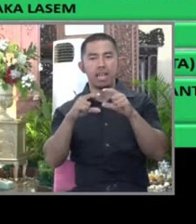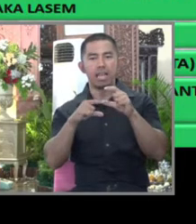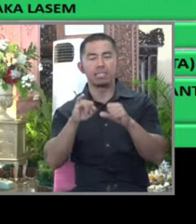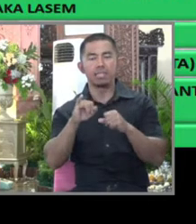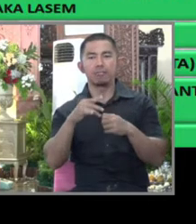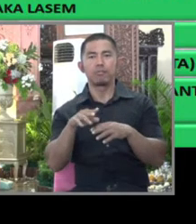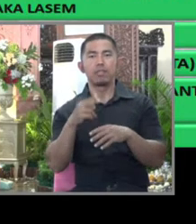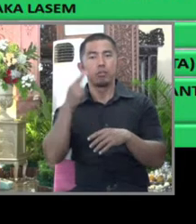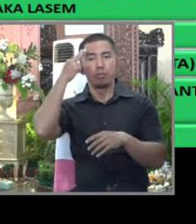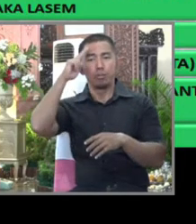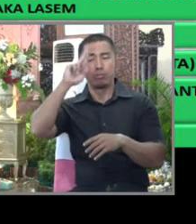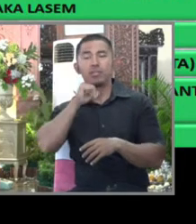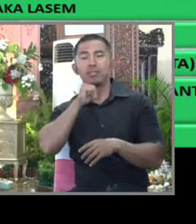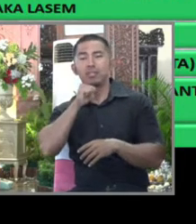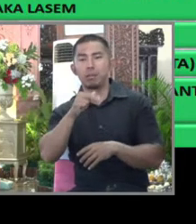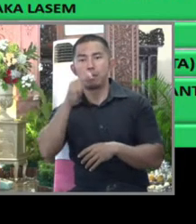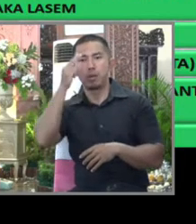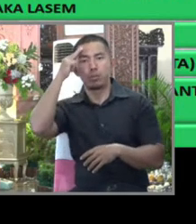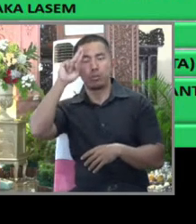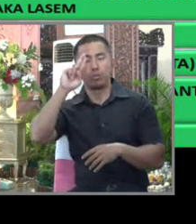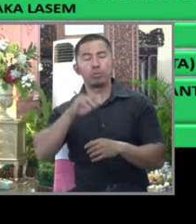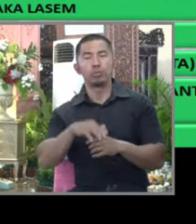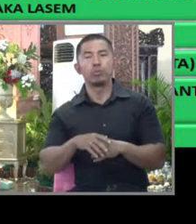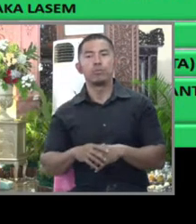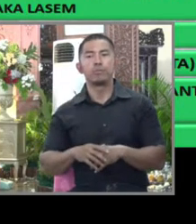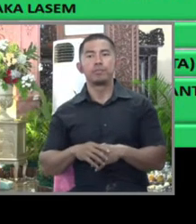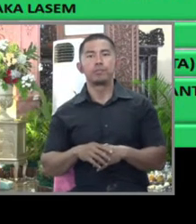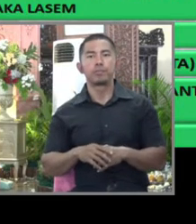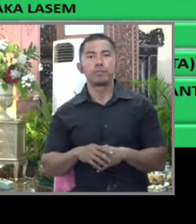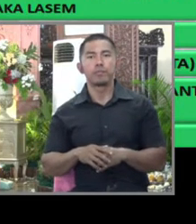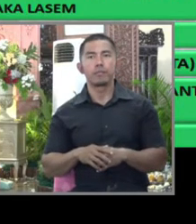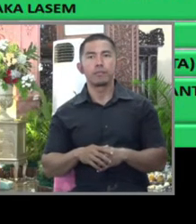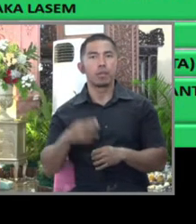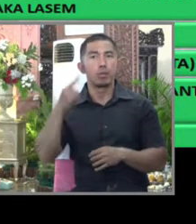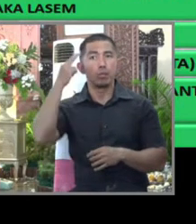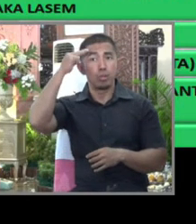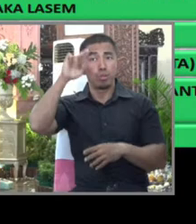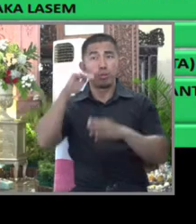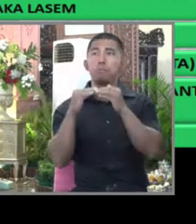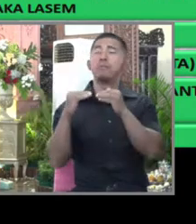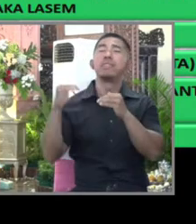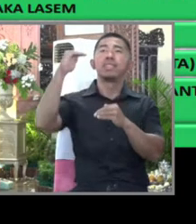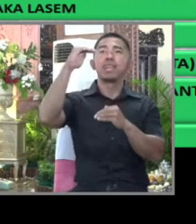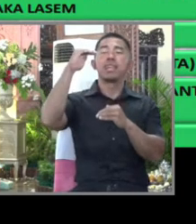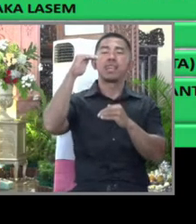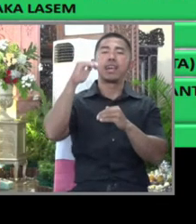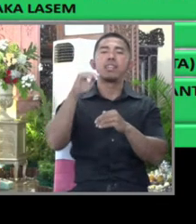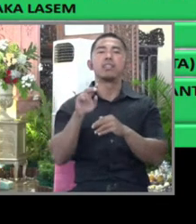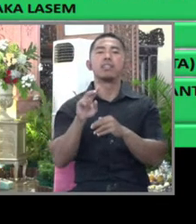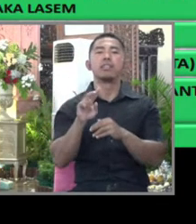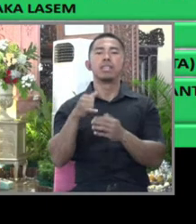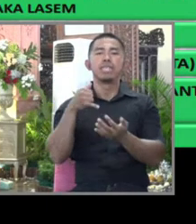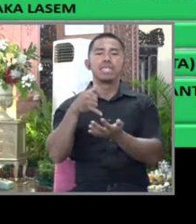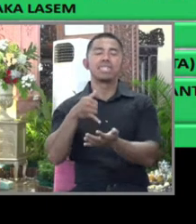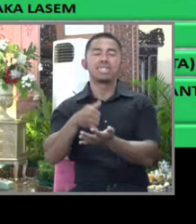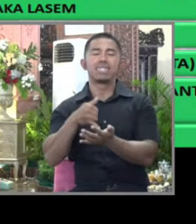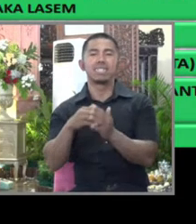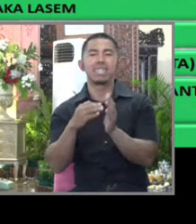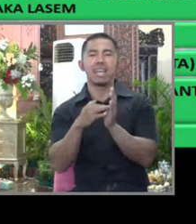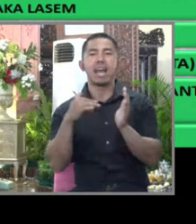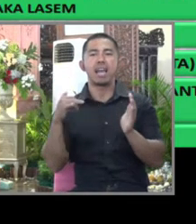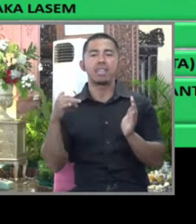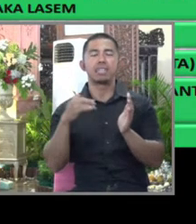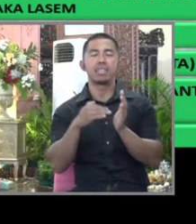keberuntungannya adalah untuk Hai meningkatkan volume air yang